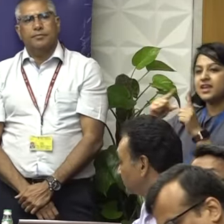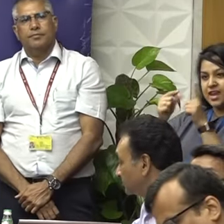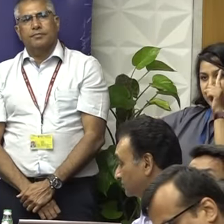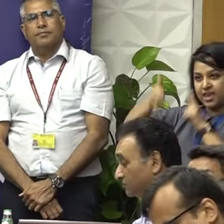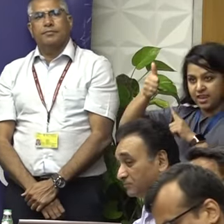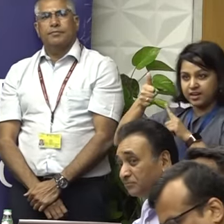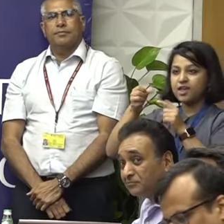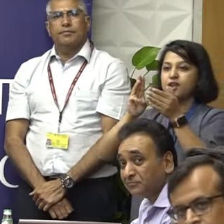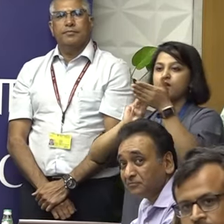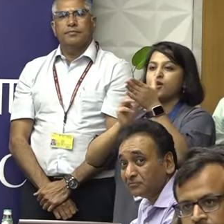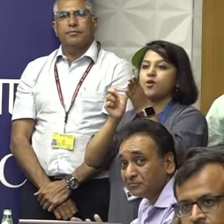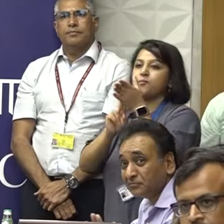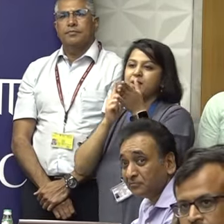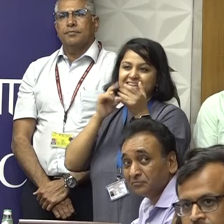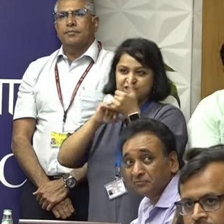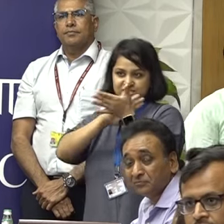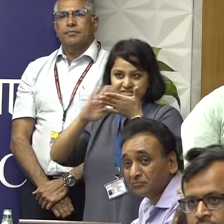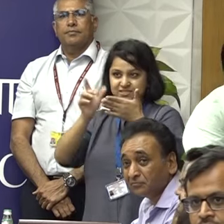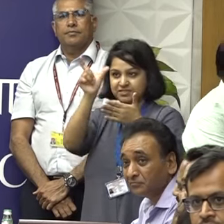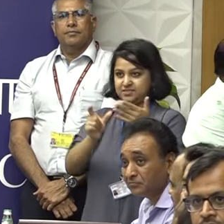महोदय श्री मनीष वर्मा जी को।